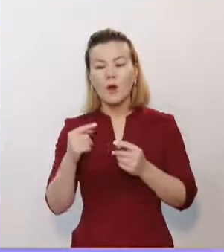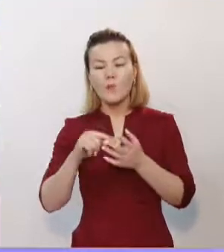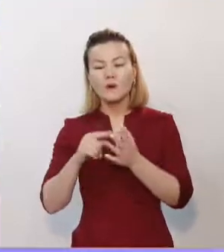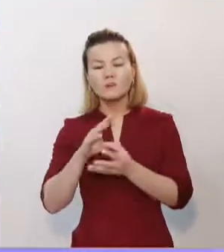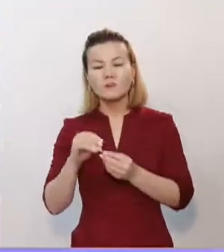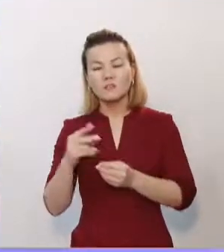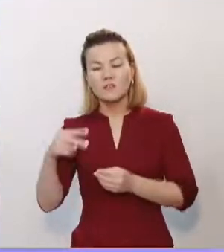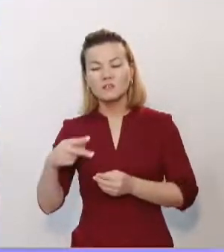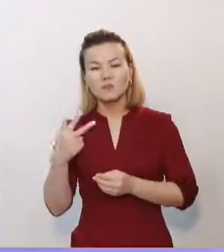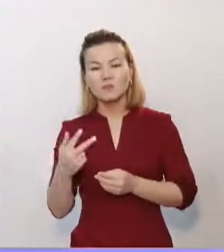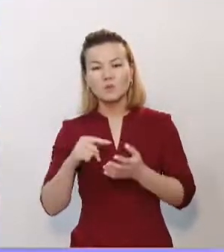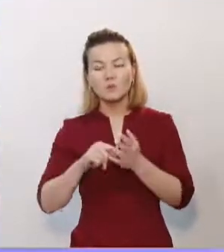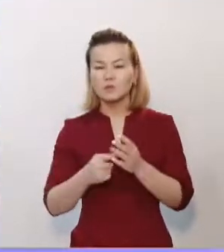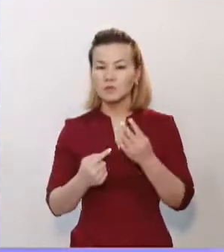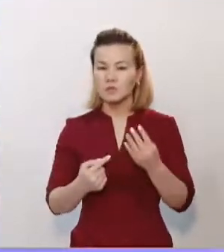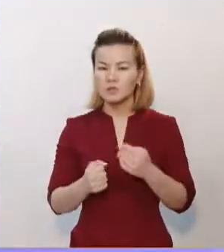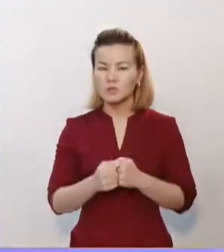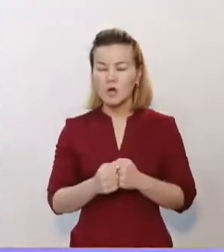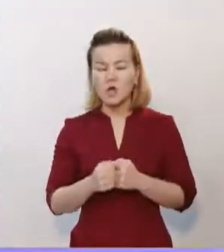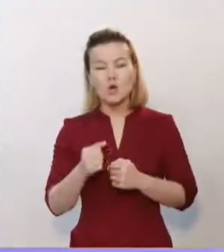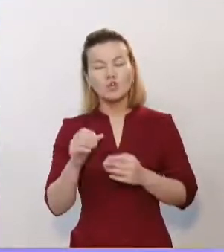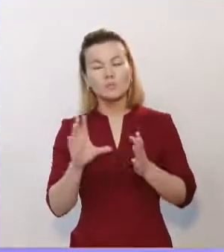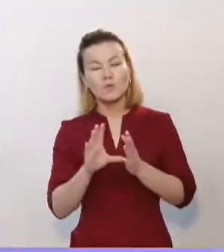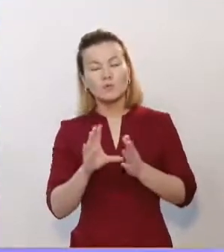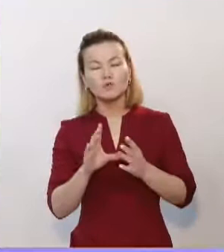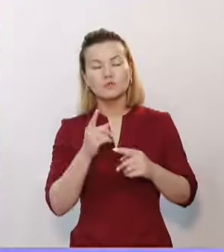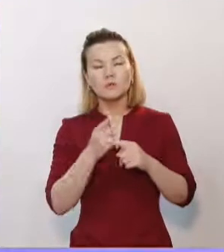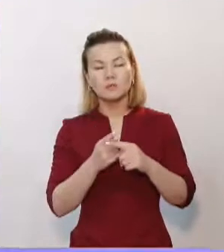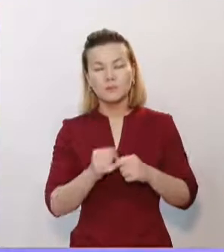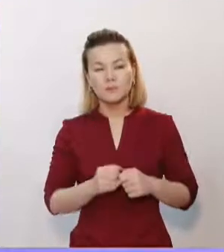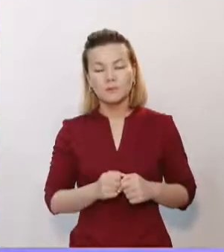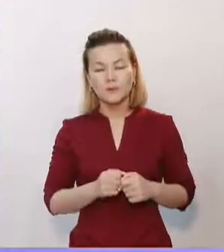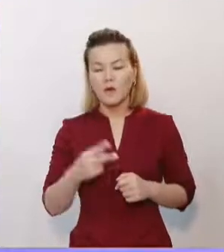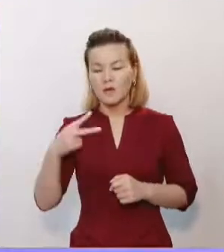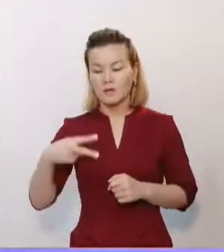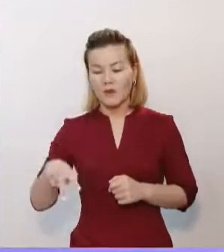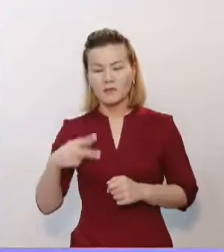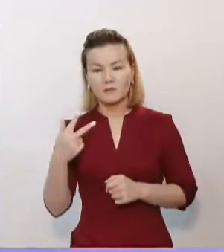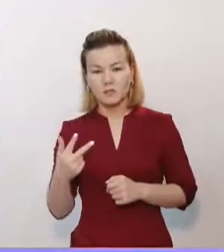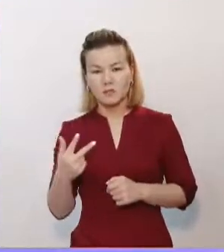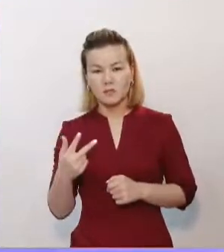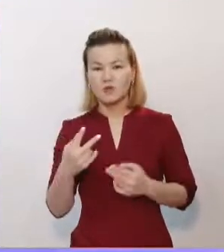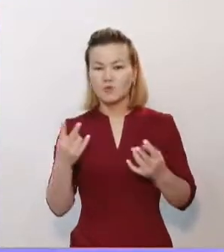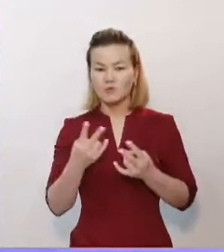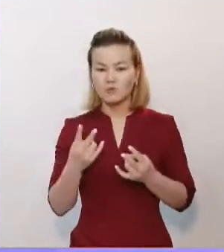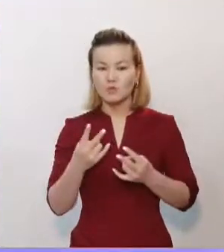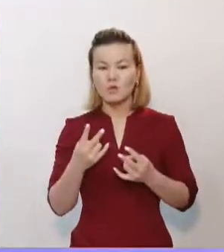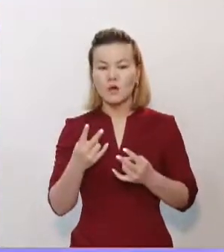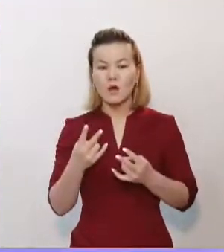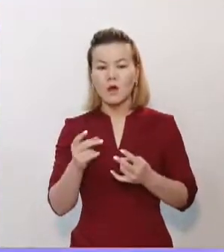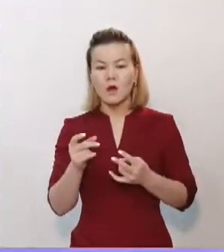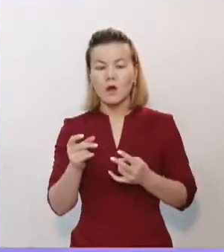23 умноженное на 4 с помощью сложения? 23 нужно повторить